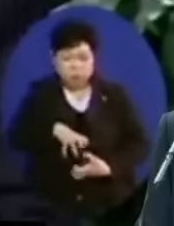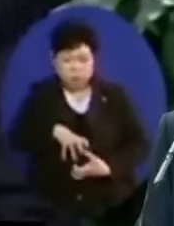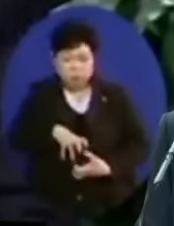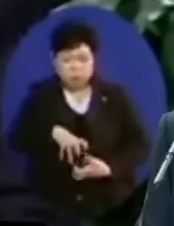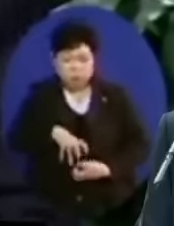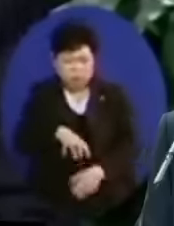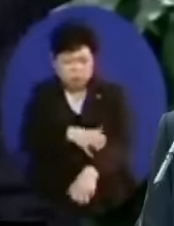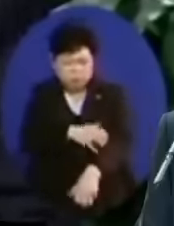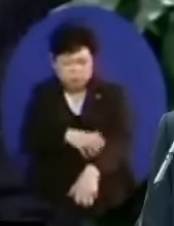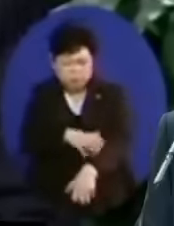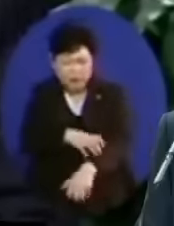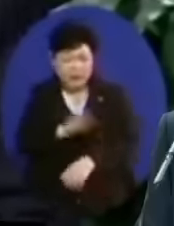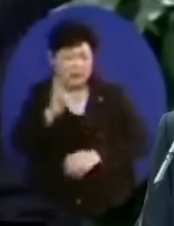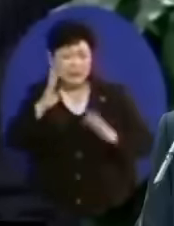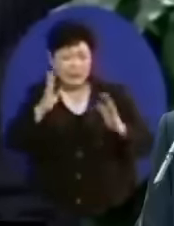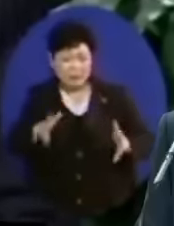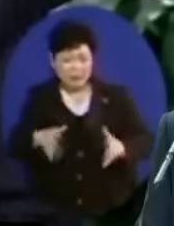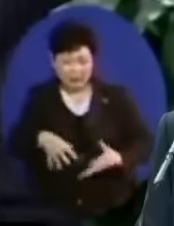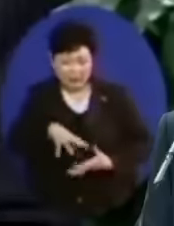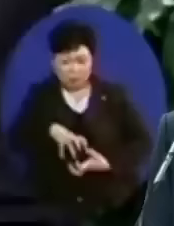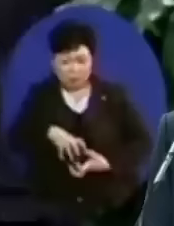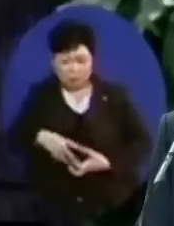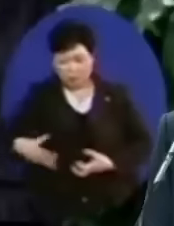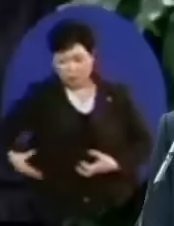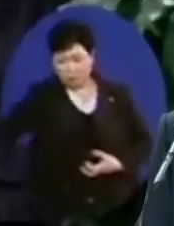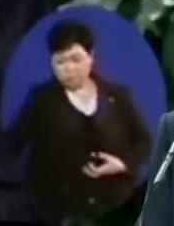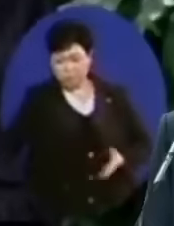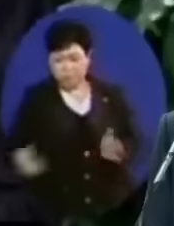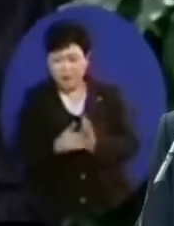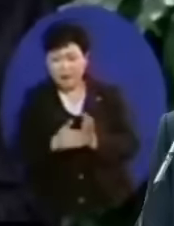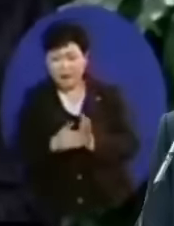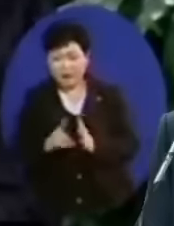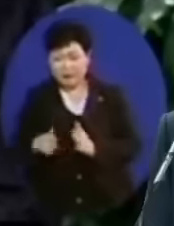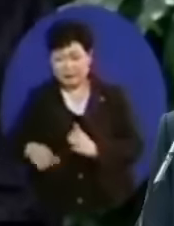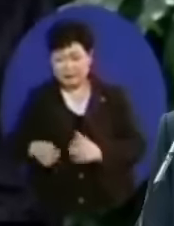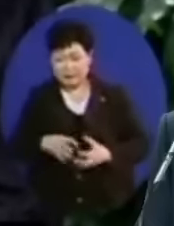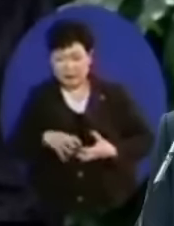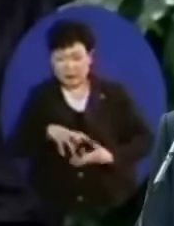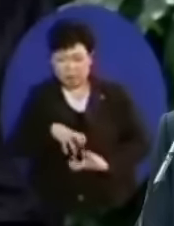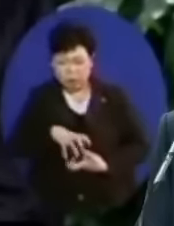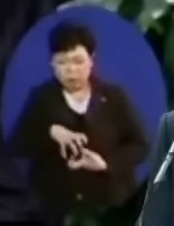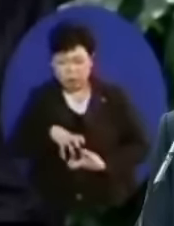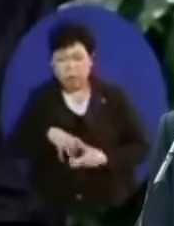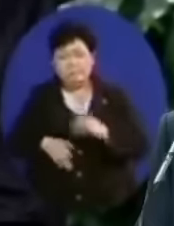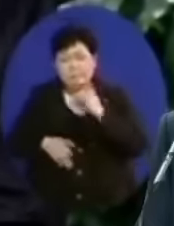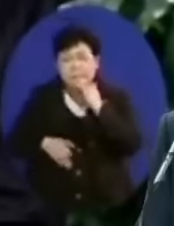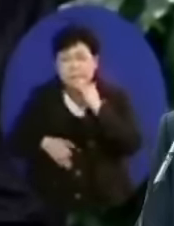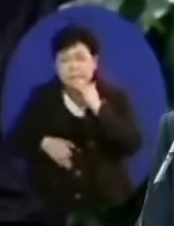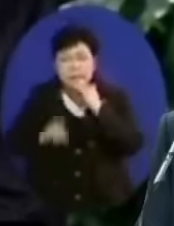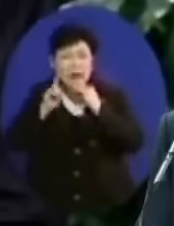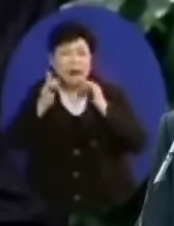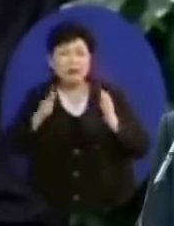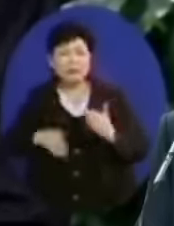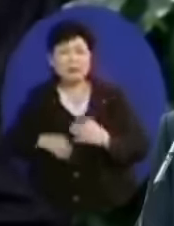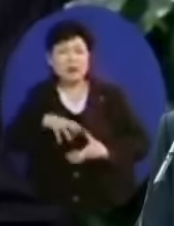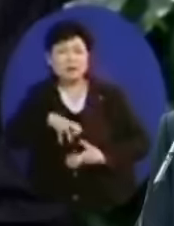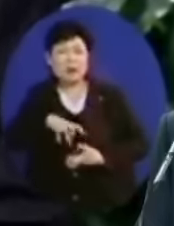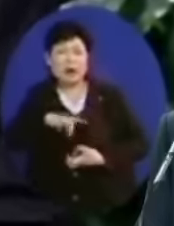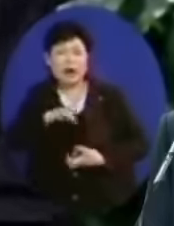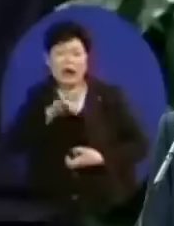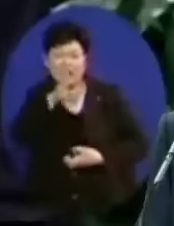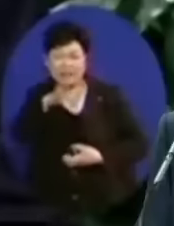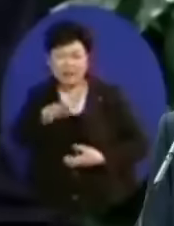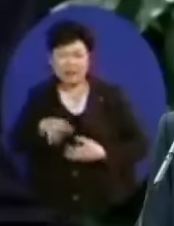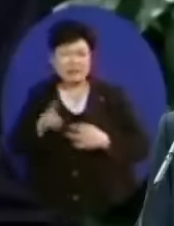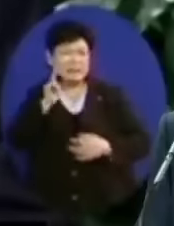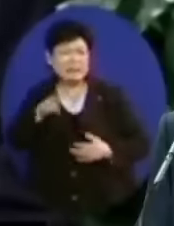3일 만에 소화가 되어버렸으면 좋겠는데 내가 소화가 되게 참고 기다리자. 하루 있어도 소화가 안 되고 이틀이